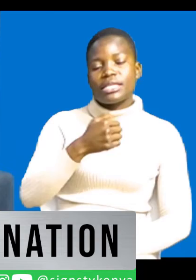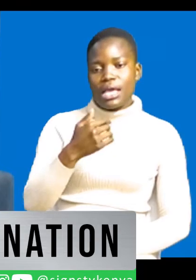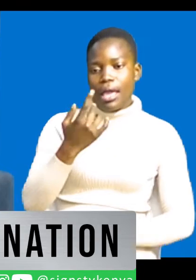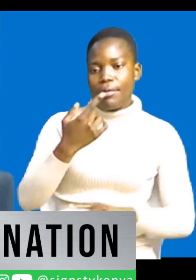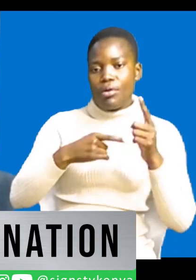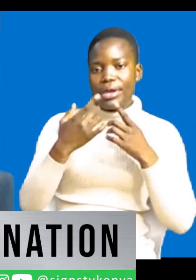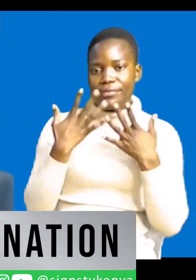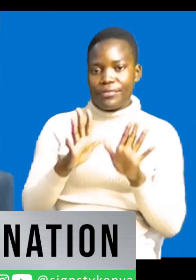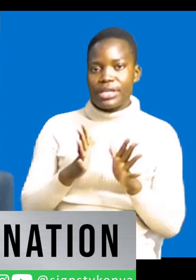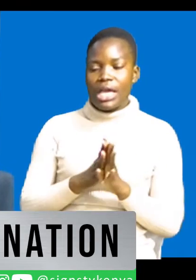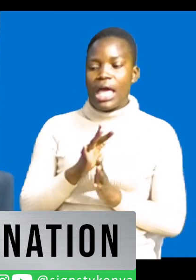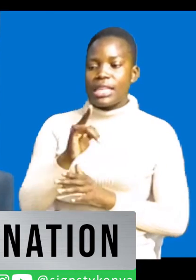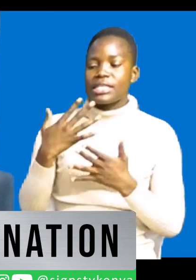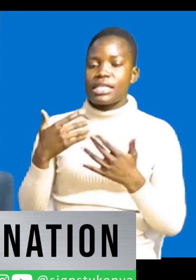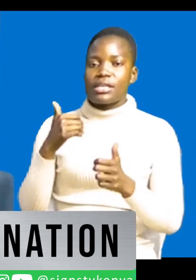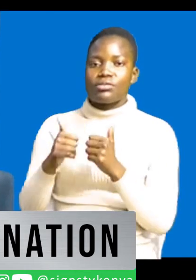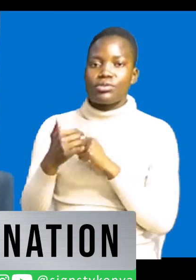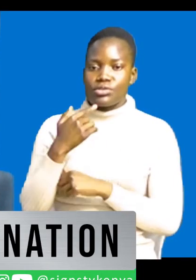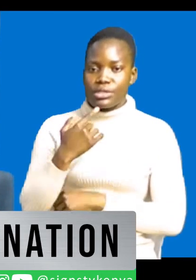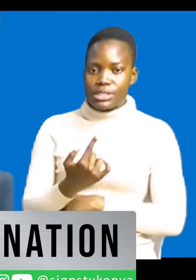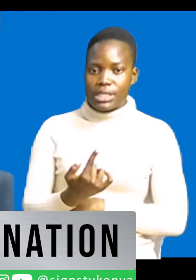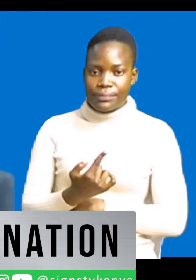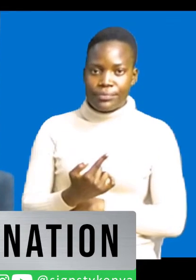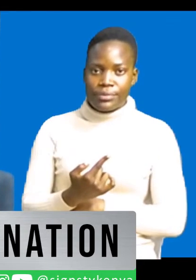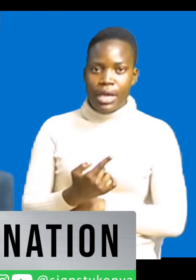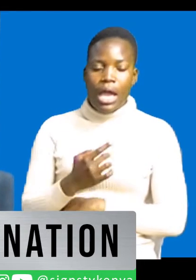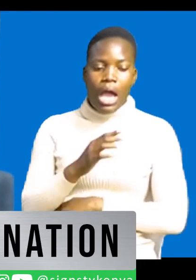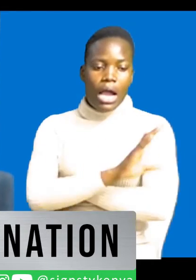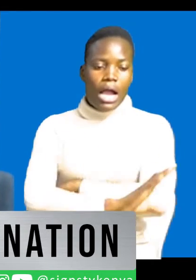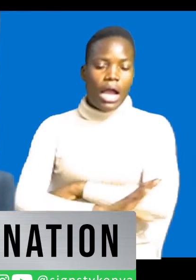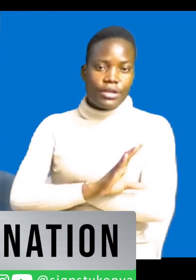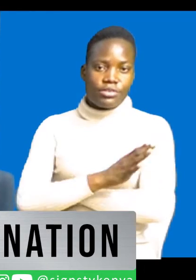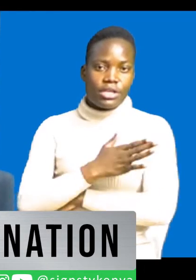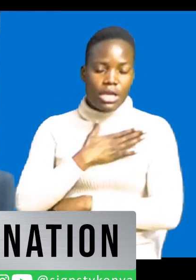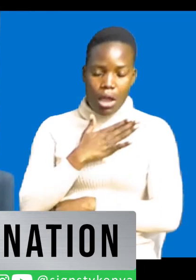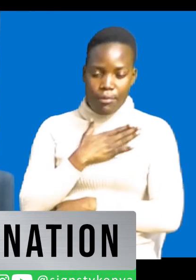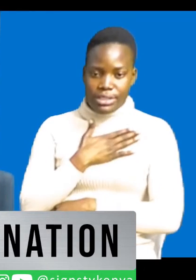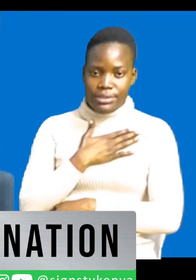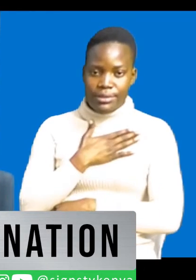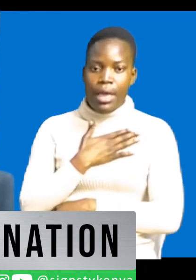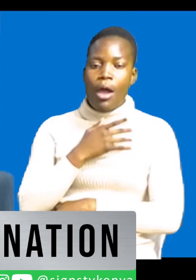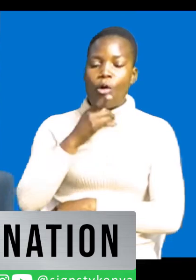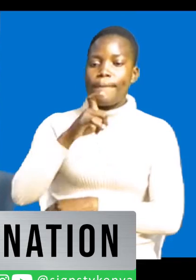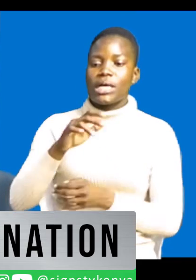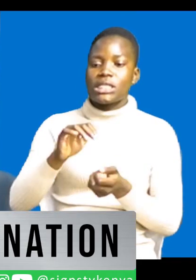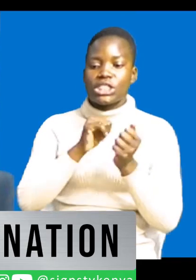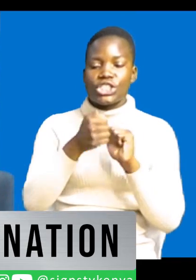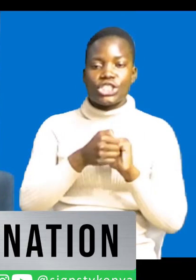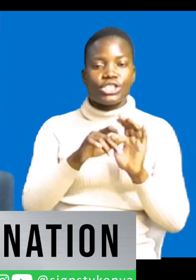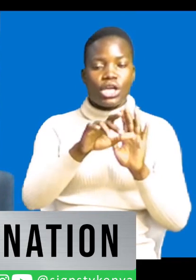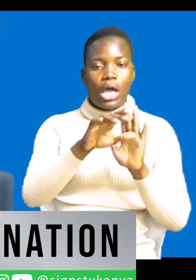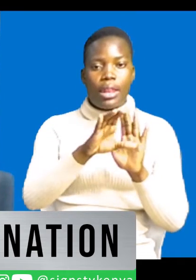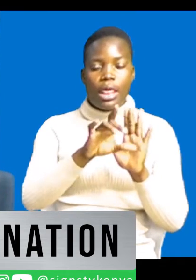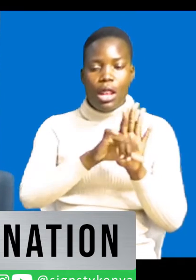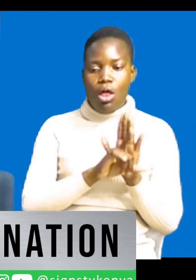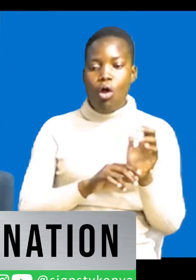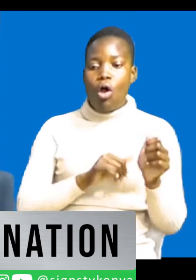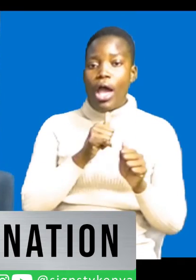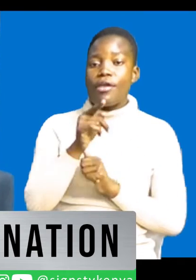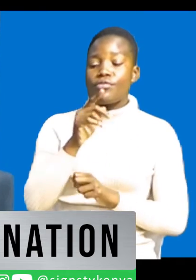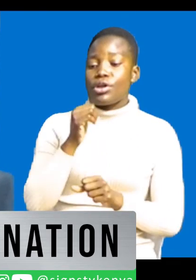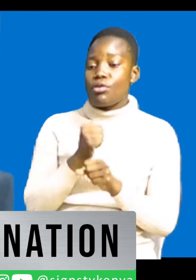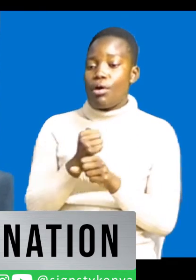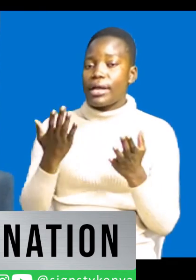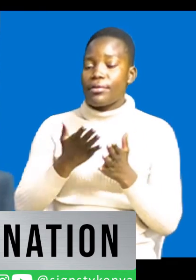This is some of the things tunasema Jonah. Hii nchi itafika mahali lazima tubadilishe sheria. Ukiwa kwa